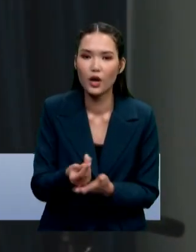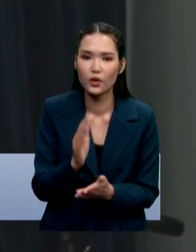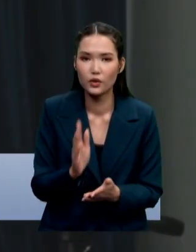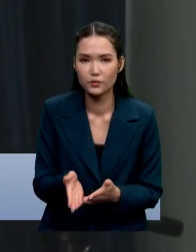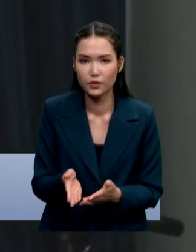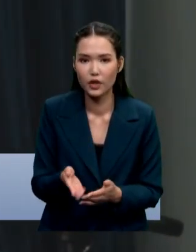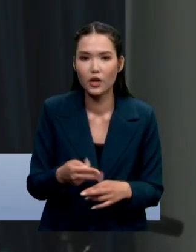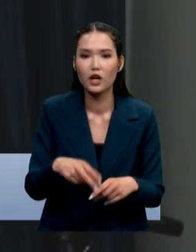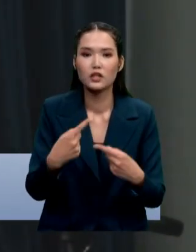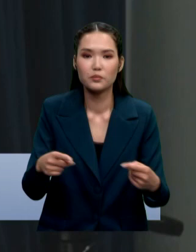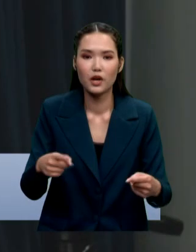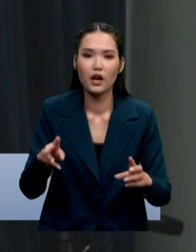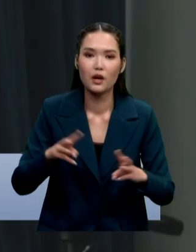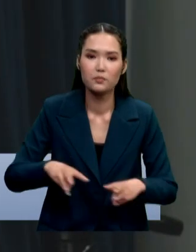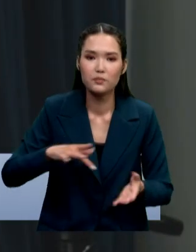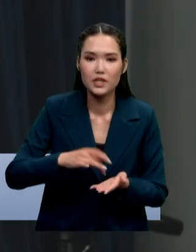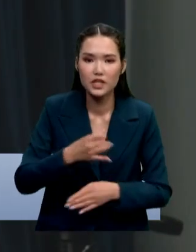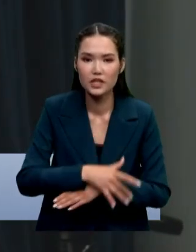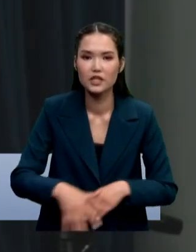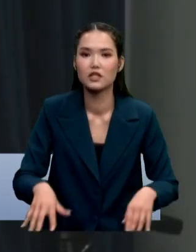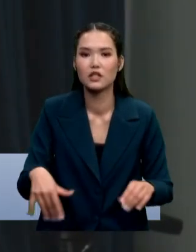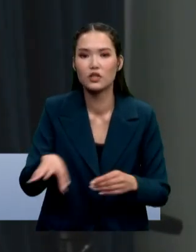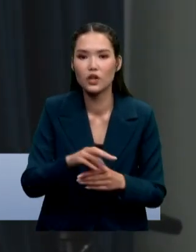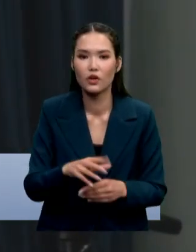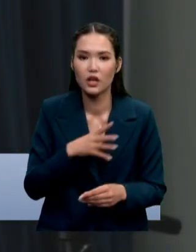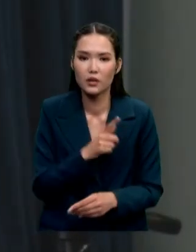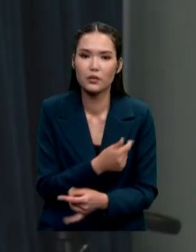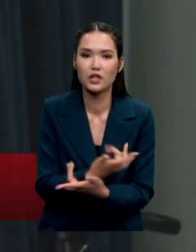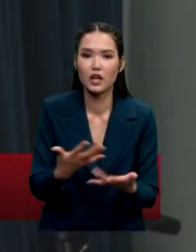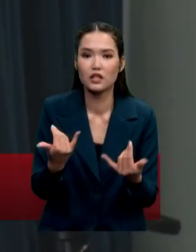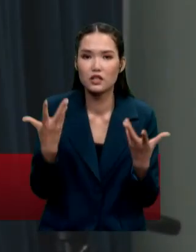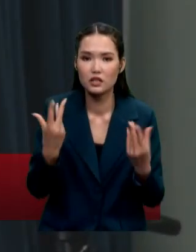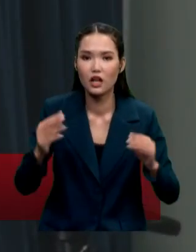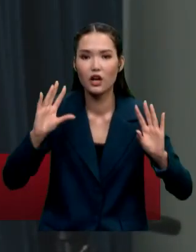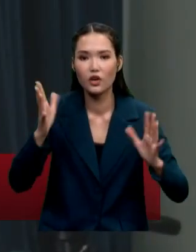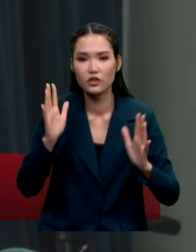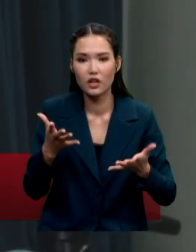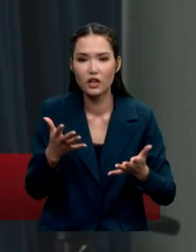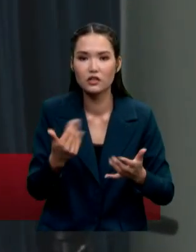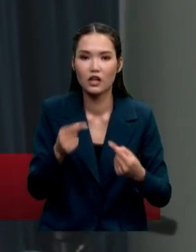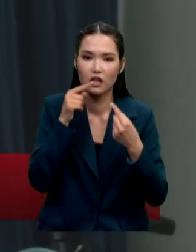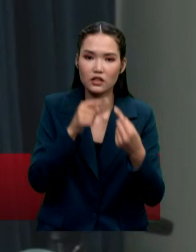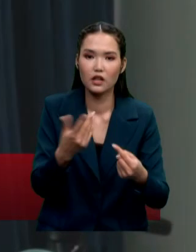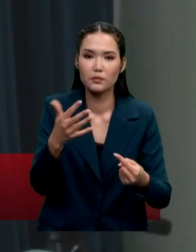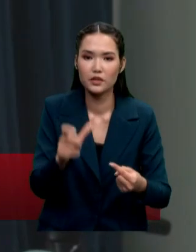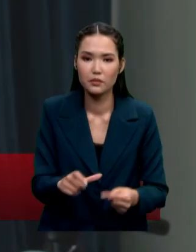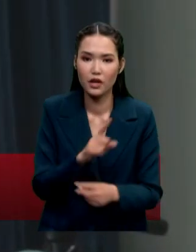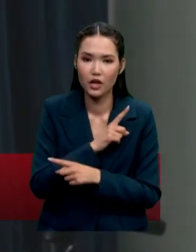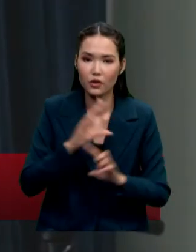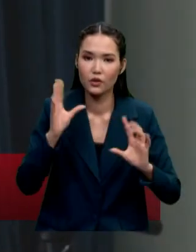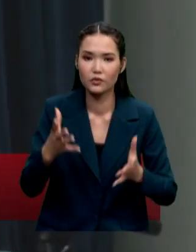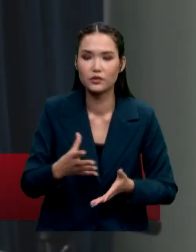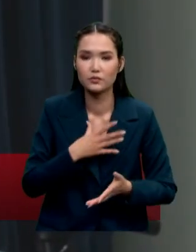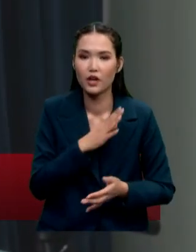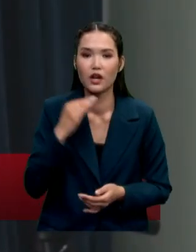Онамаса мини-центрға алып кеттін, үйге алып кеттіндер деді. Ал енді мындай жағдай. Қараңыздар, Астанада 5 бала өртен кетті ғой,